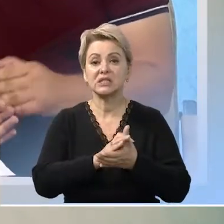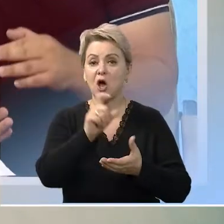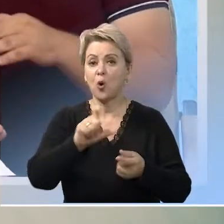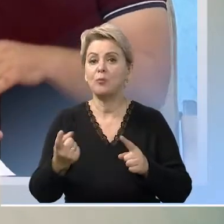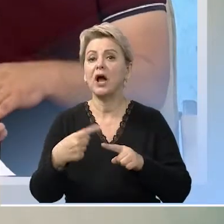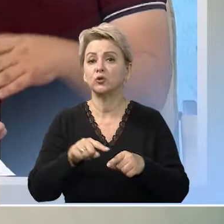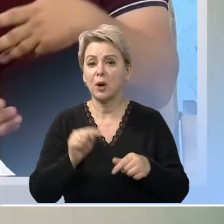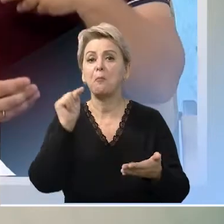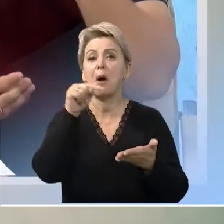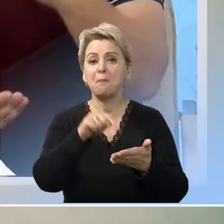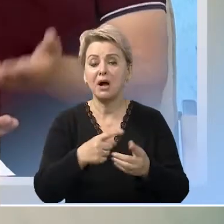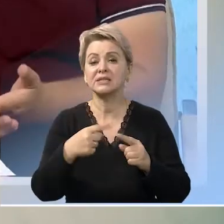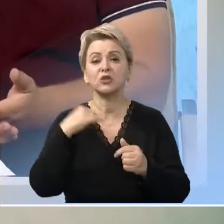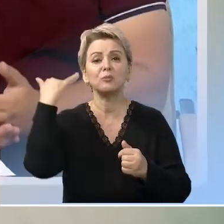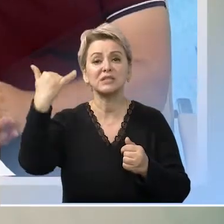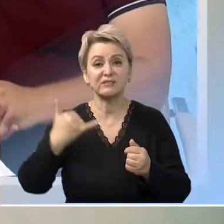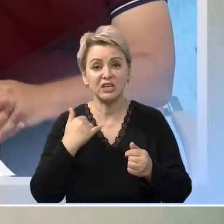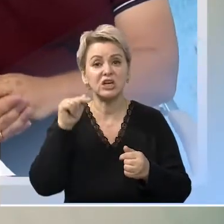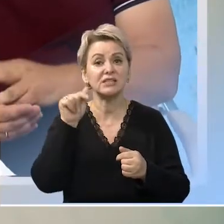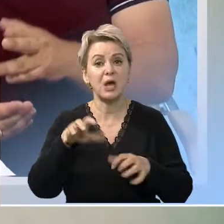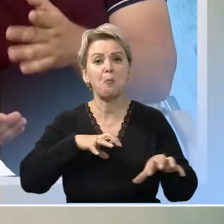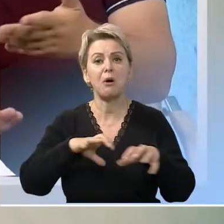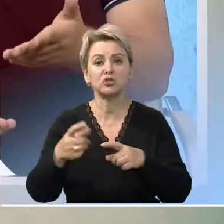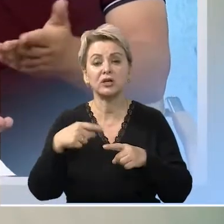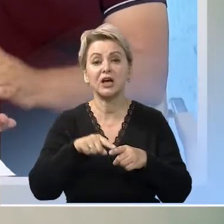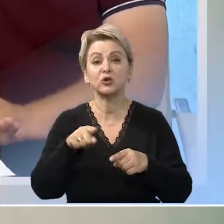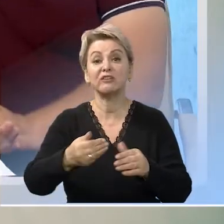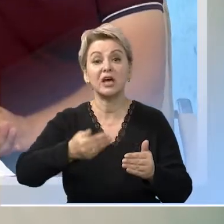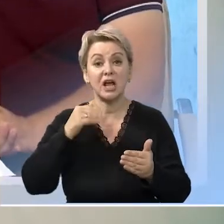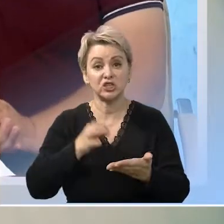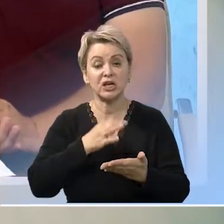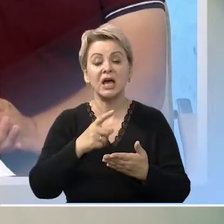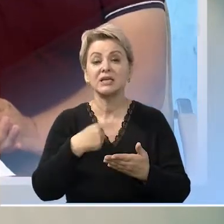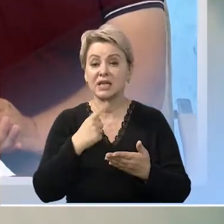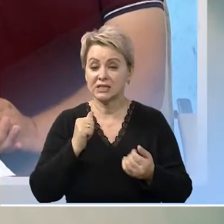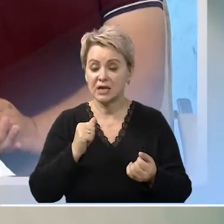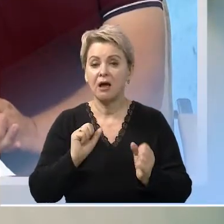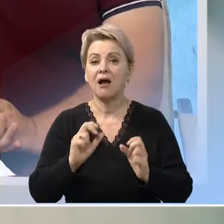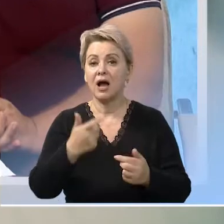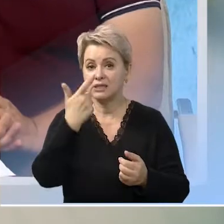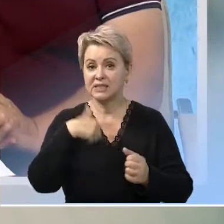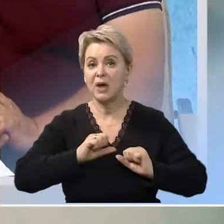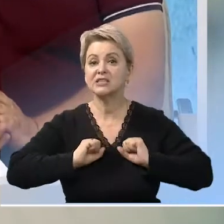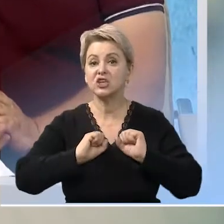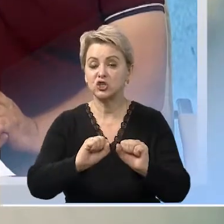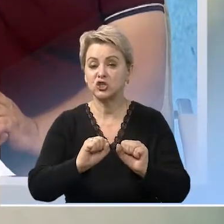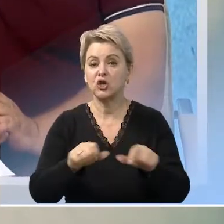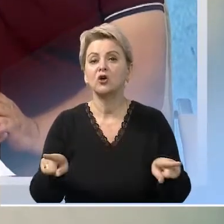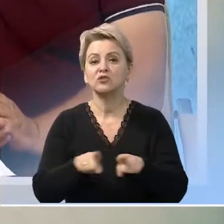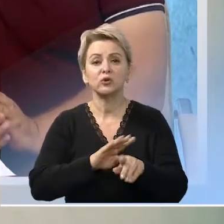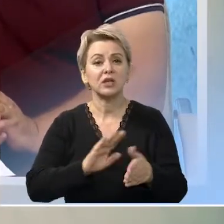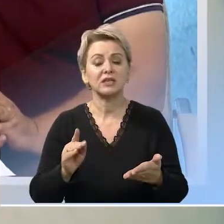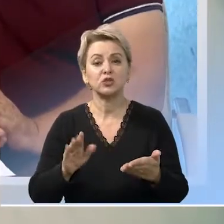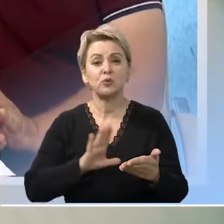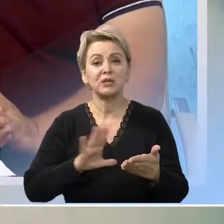знакомых, которые и попались, которым звонили те же самые мошенники, да, которых вы упомянули. Как себя обезопасить